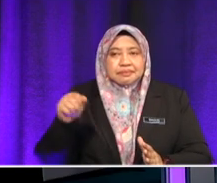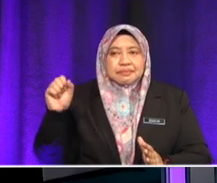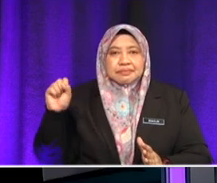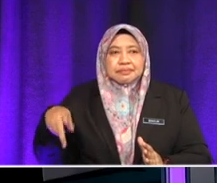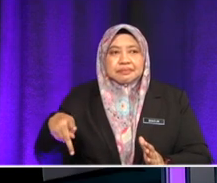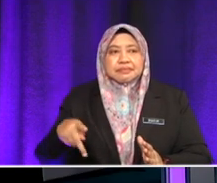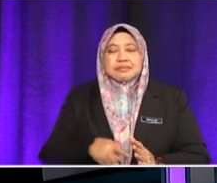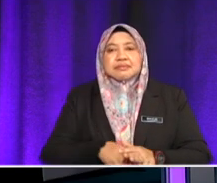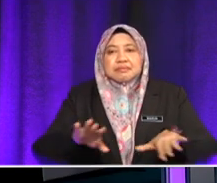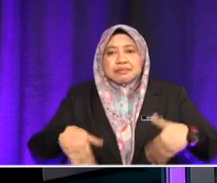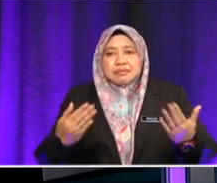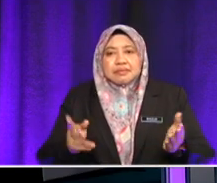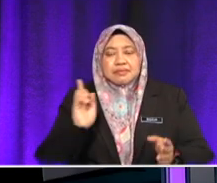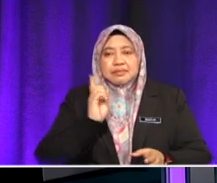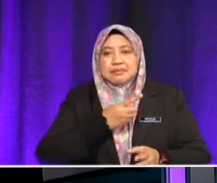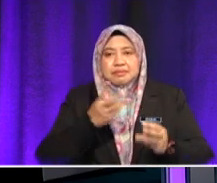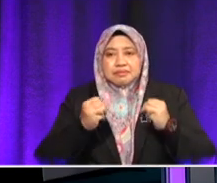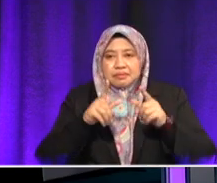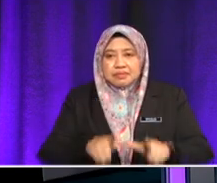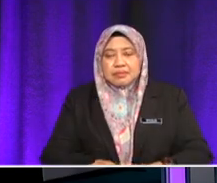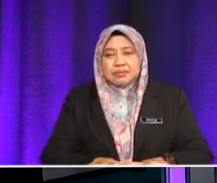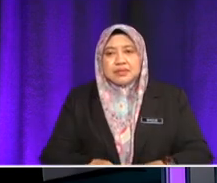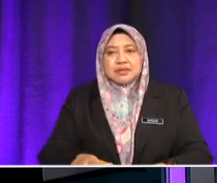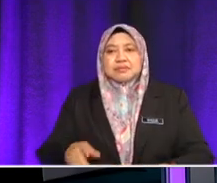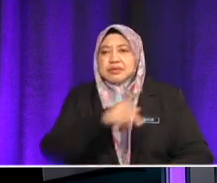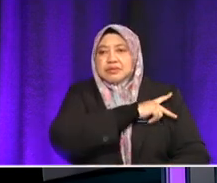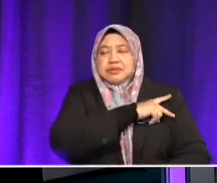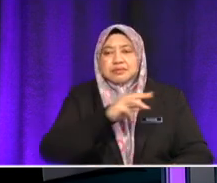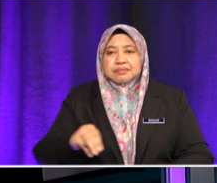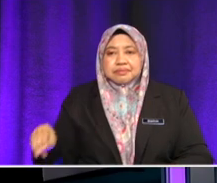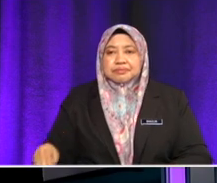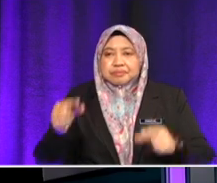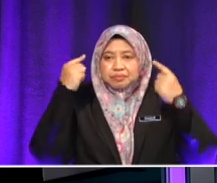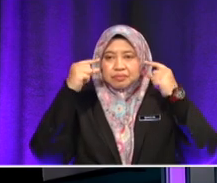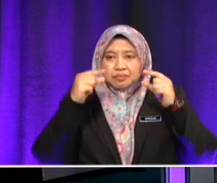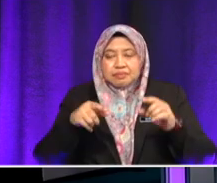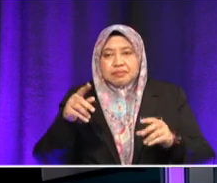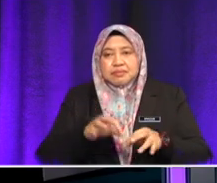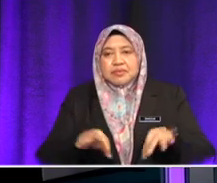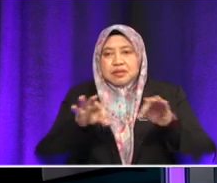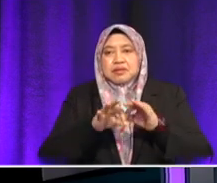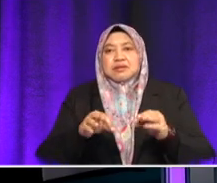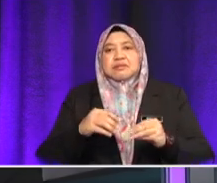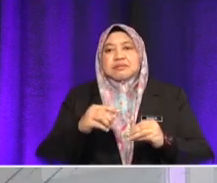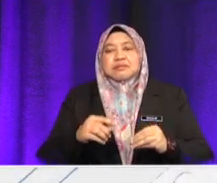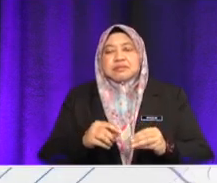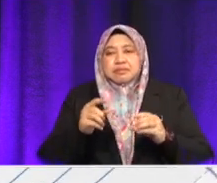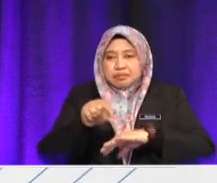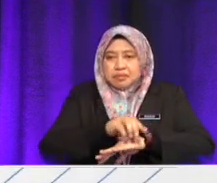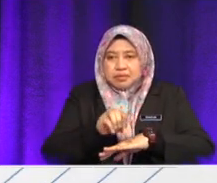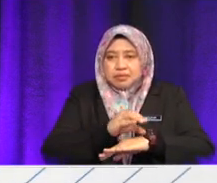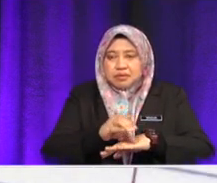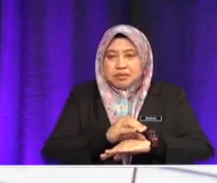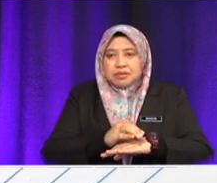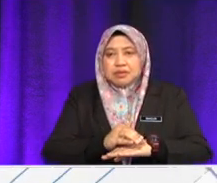kita meletakkan tahap penguasaan seseorang murid guru perlu menggunakan pertimbangan profesional